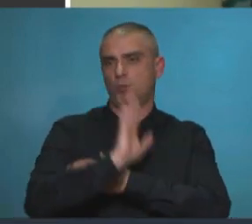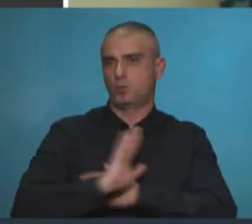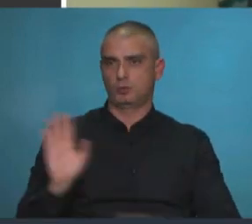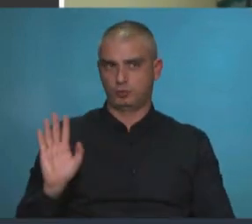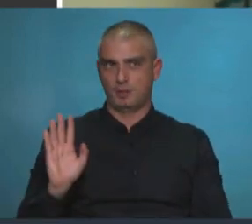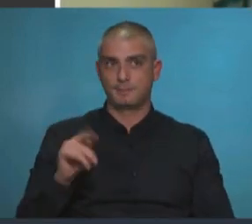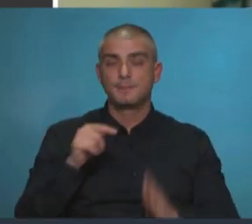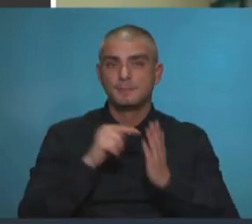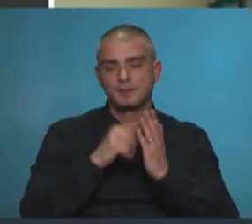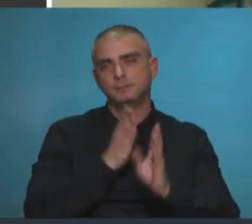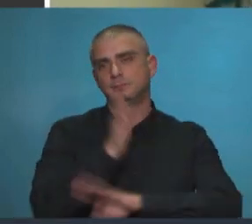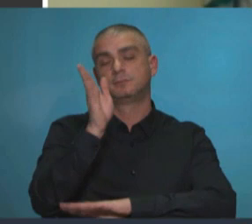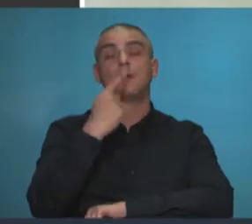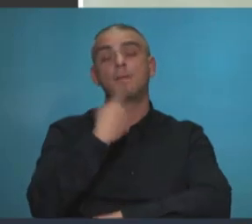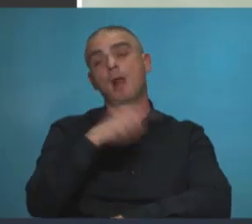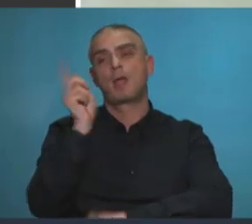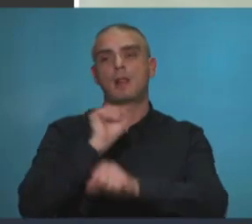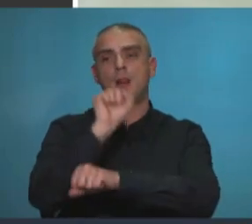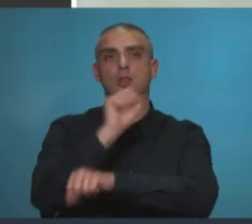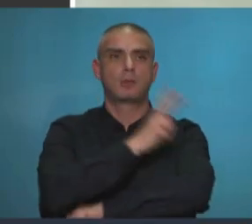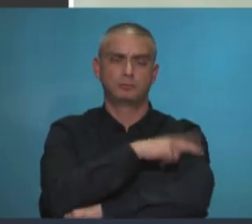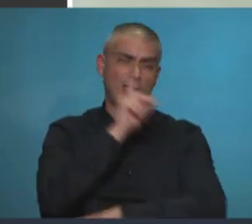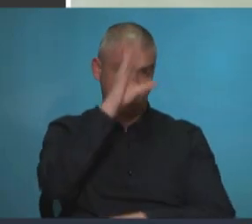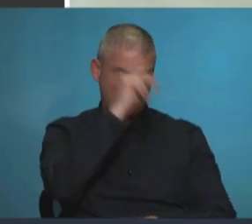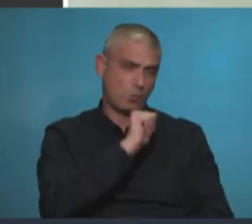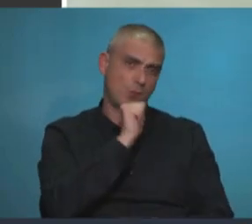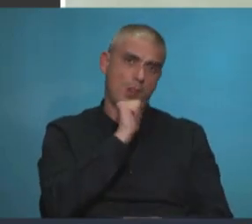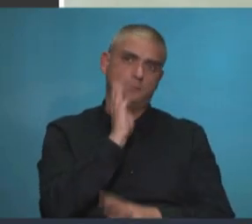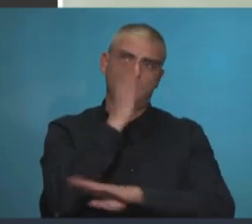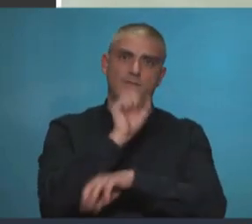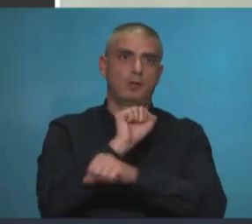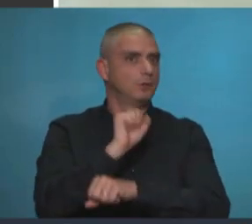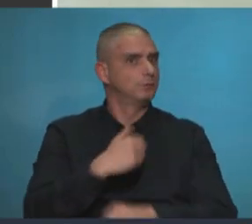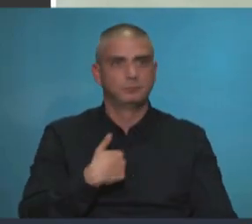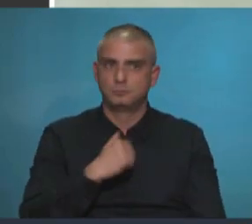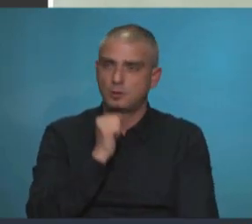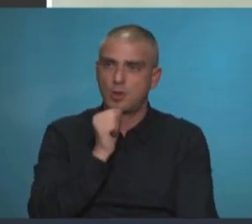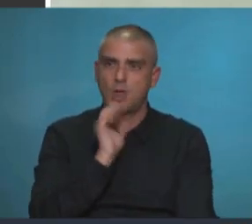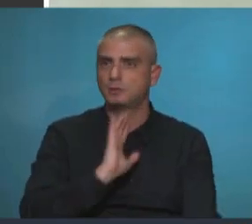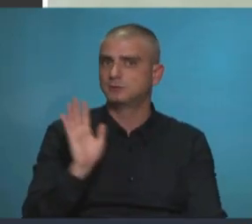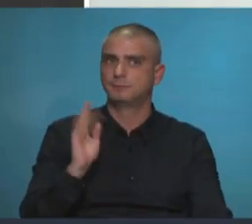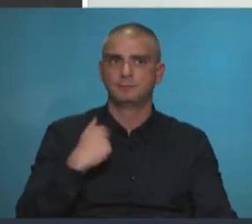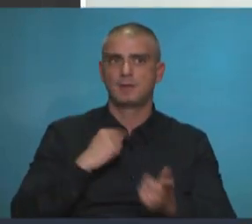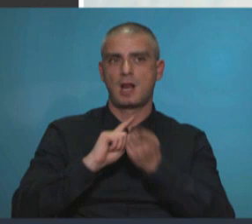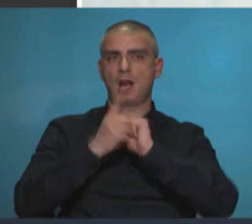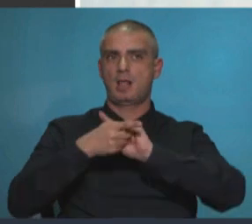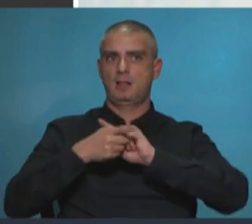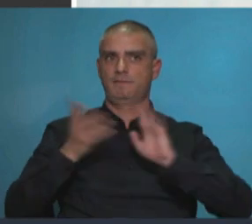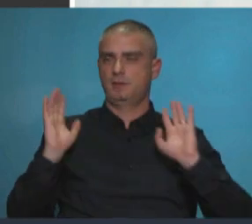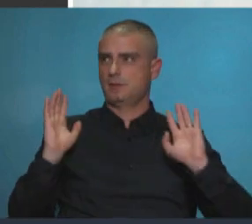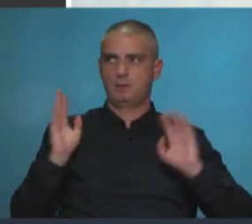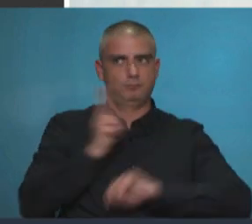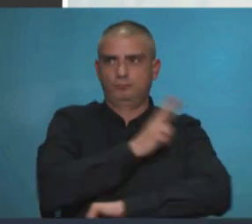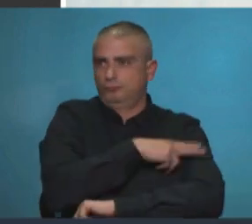לכן הפורום הפנה את המתלונן למשטרה, אך הוא סירב להתלונן. שום פנים ואופן לא רוצים להחליף את רשויות החוק, אבל אנחנו